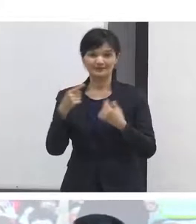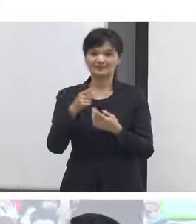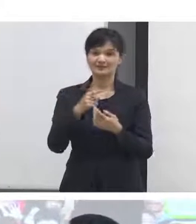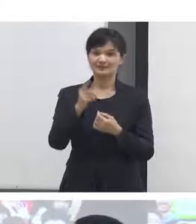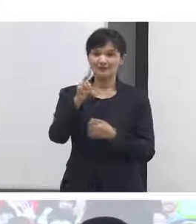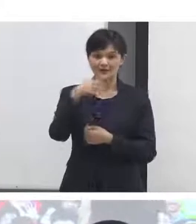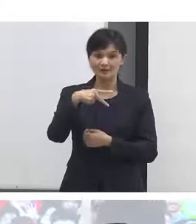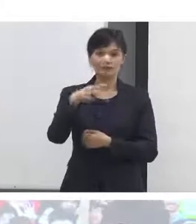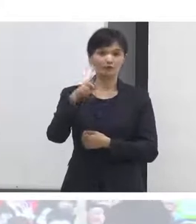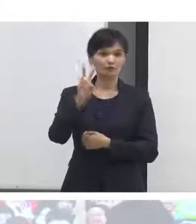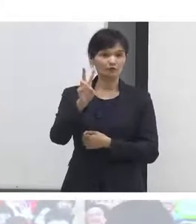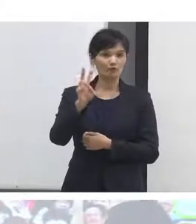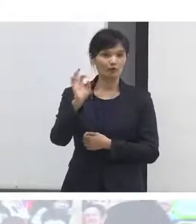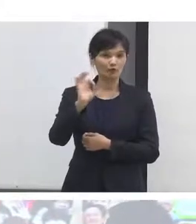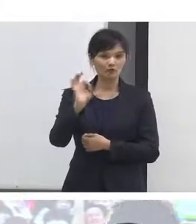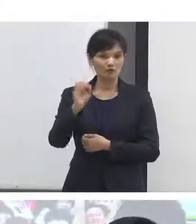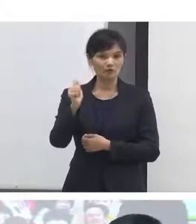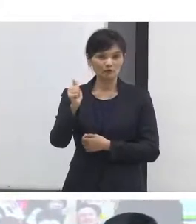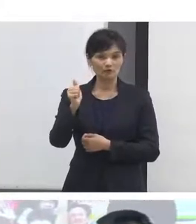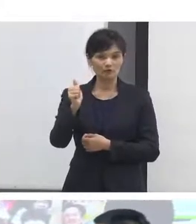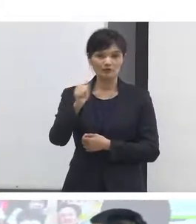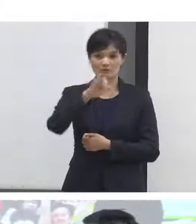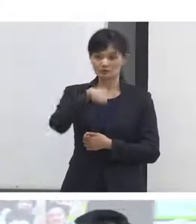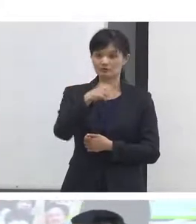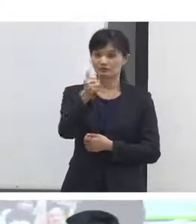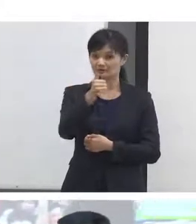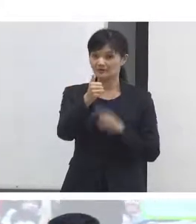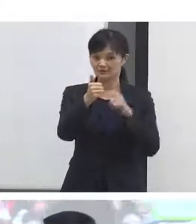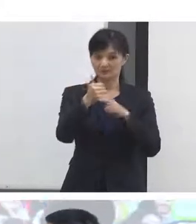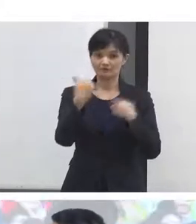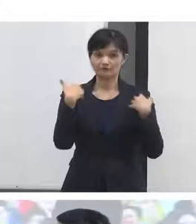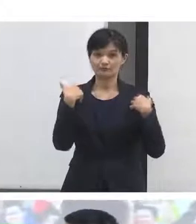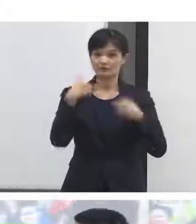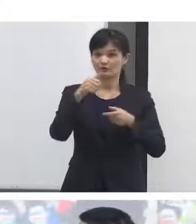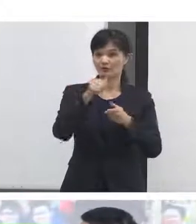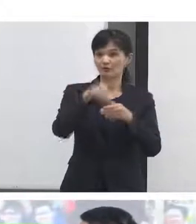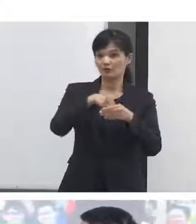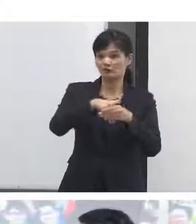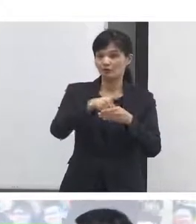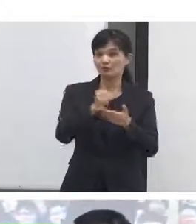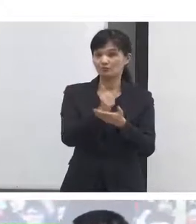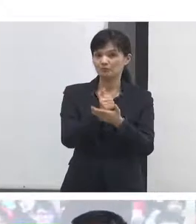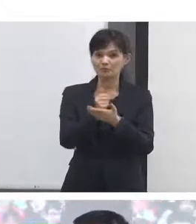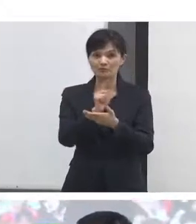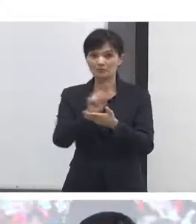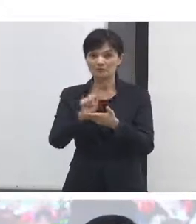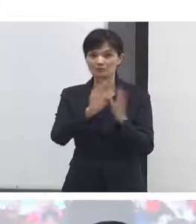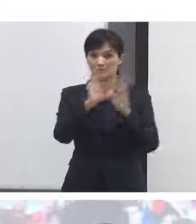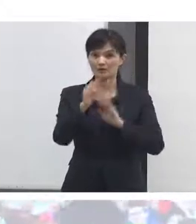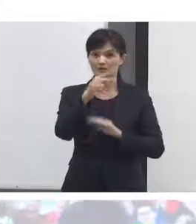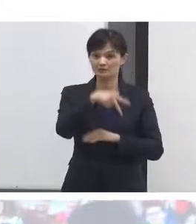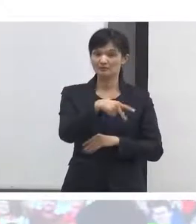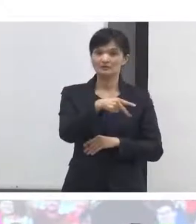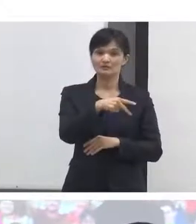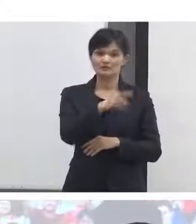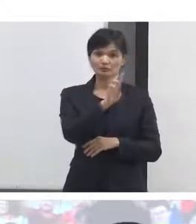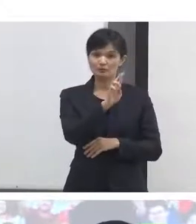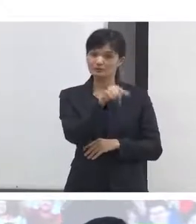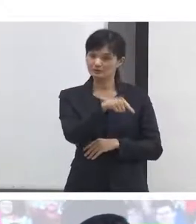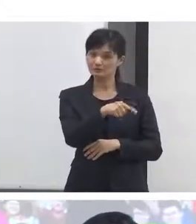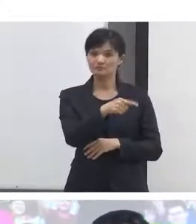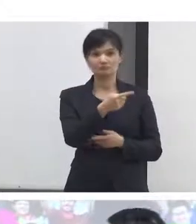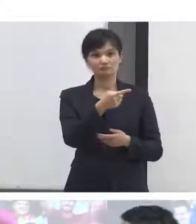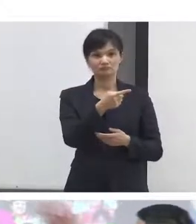是这是 Ronnie Johnny 他是做投票指南的啊 ，NGO 这是宇昌，然后Research 这是庭宇